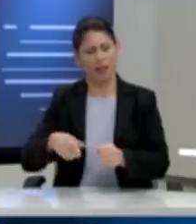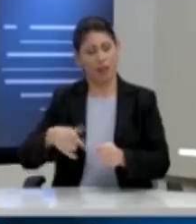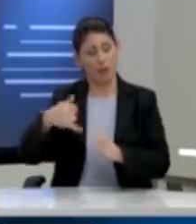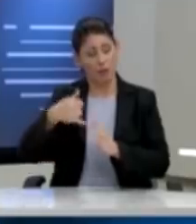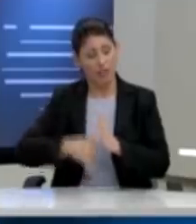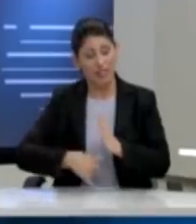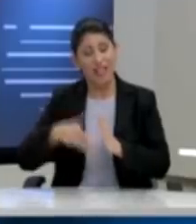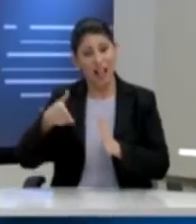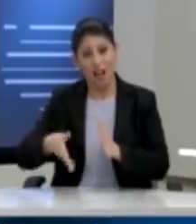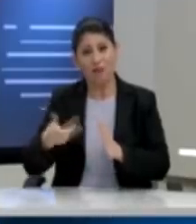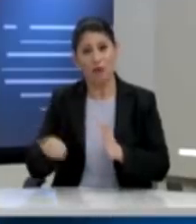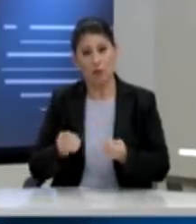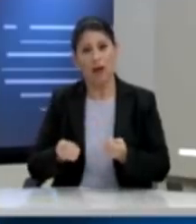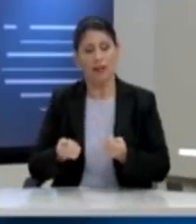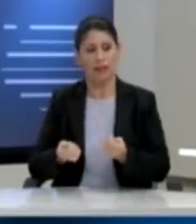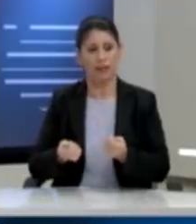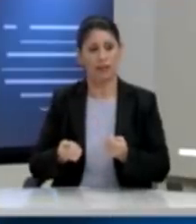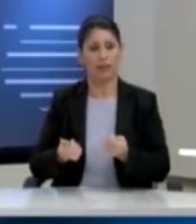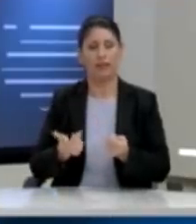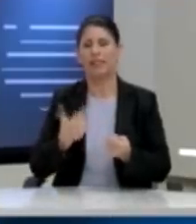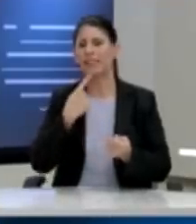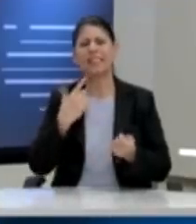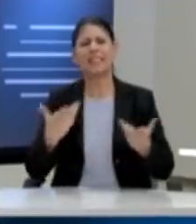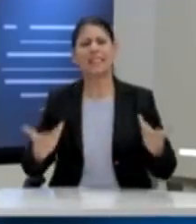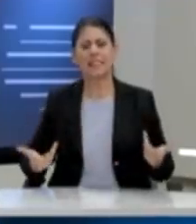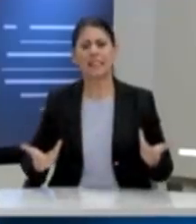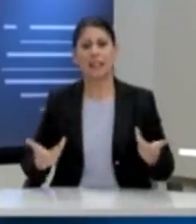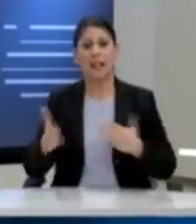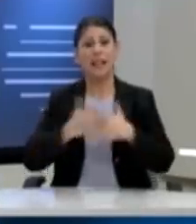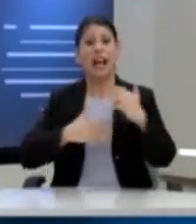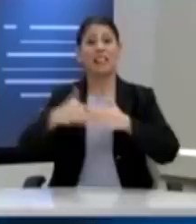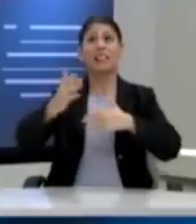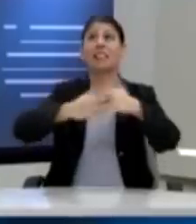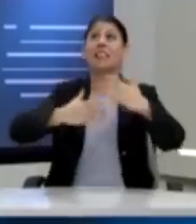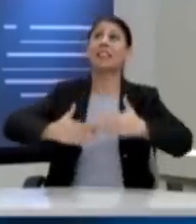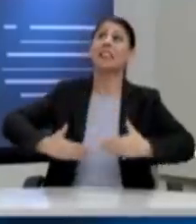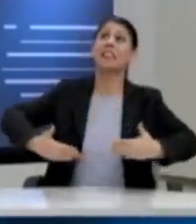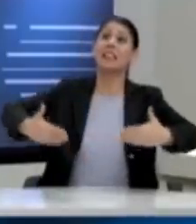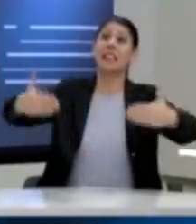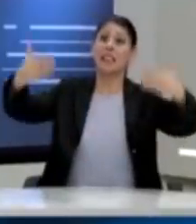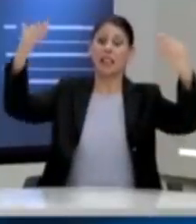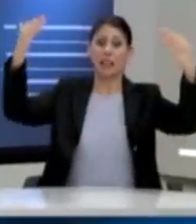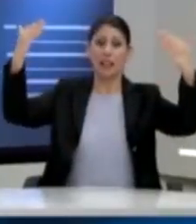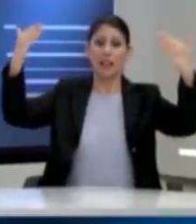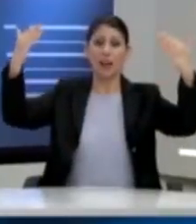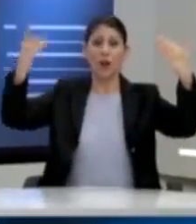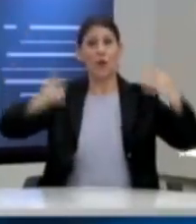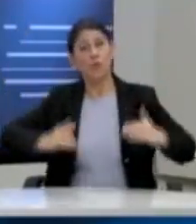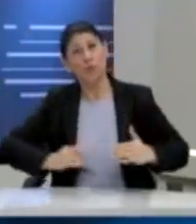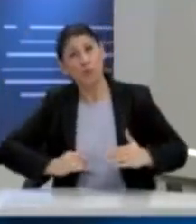Ουσιαστικά αυτό που κάνετε είναι να χτίσετε τύχη. Ακόμα